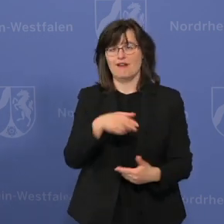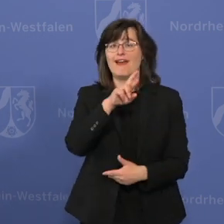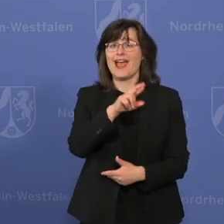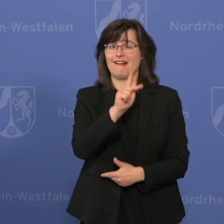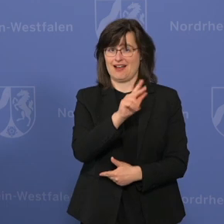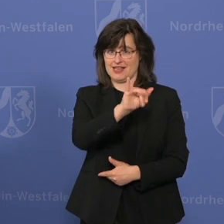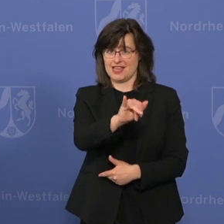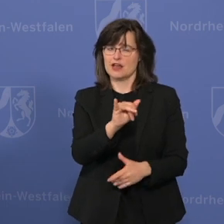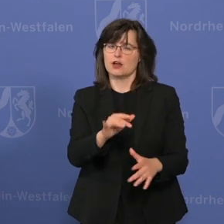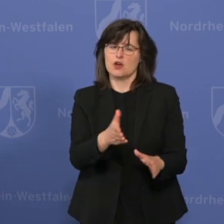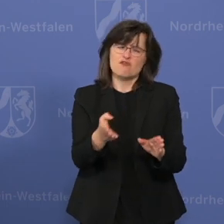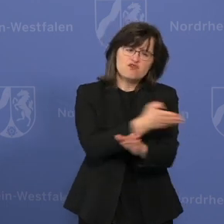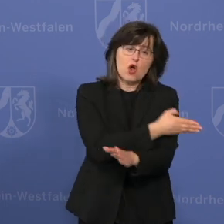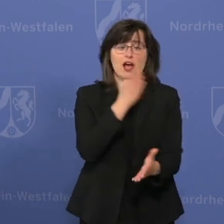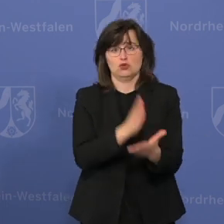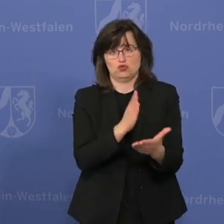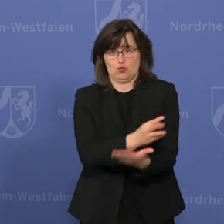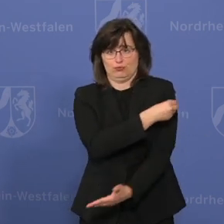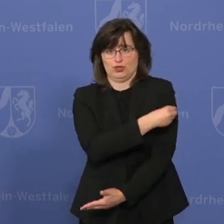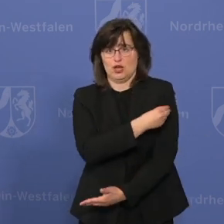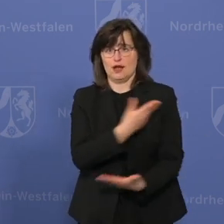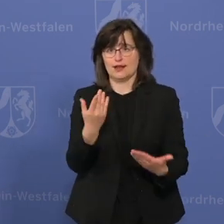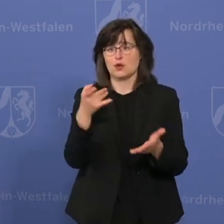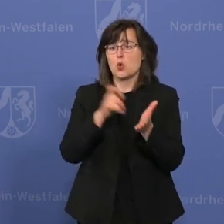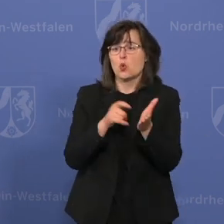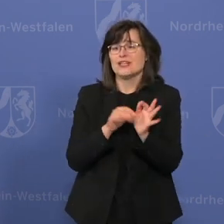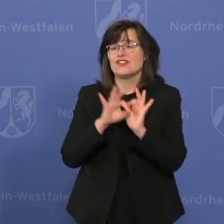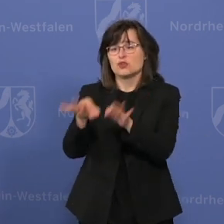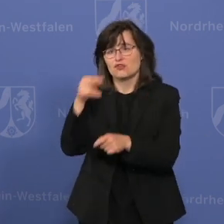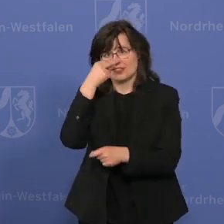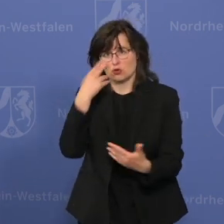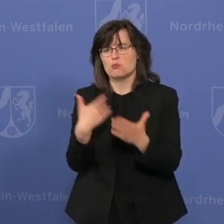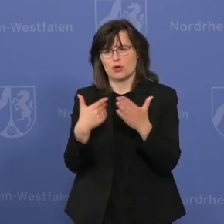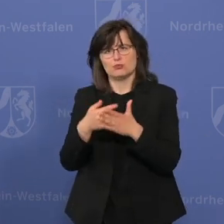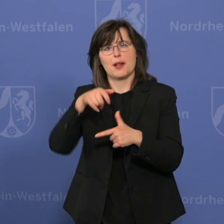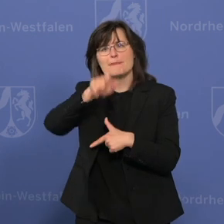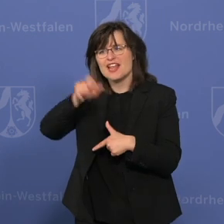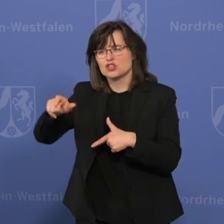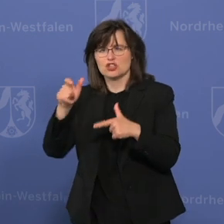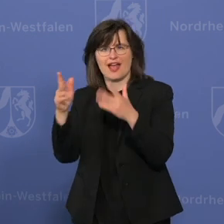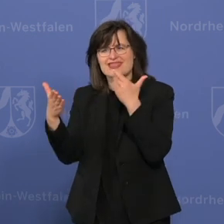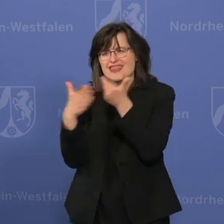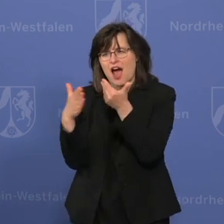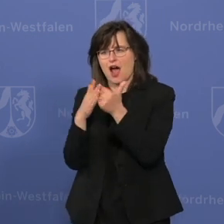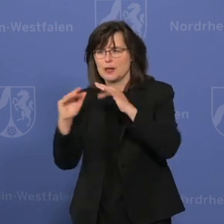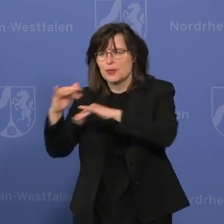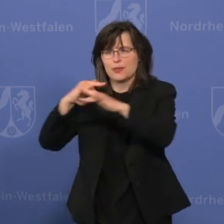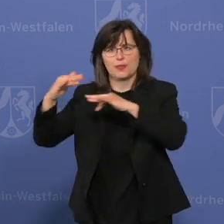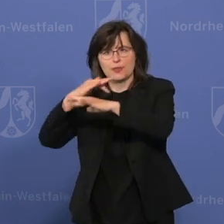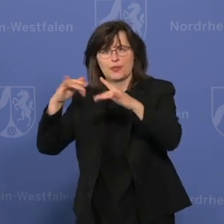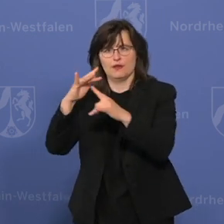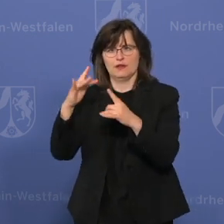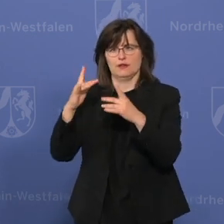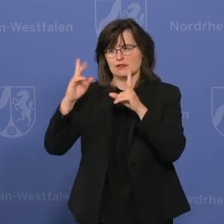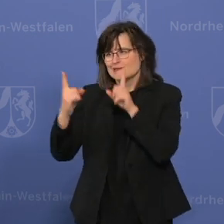gesagt, worin das wesentlich begründet liegt. Das heißt, dort, wo Menschen sich sehr nahe kommen, face to face, wo sie